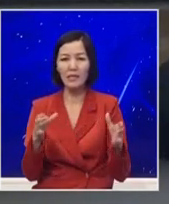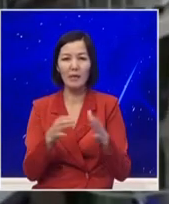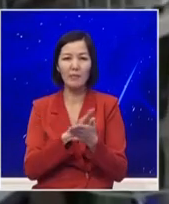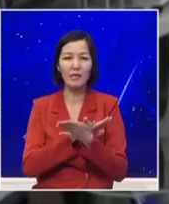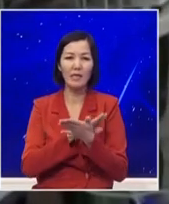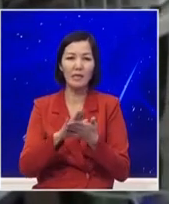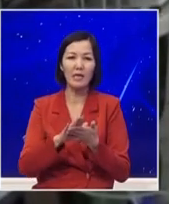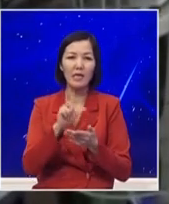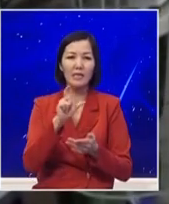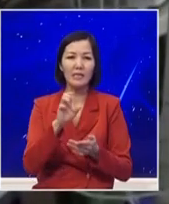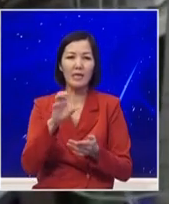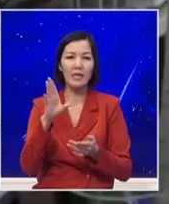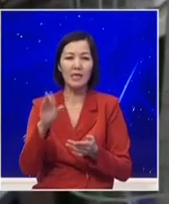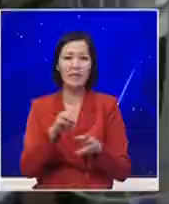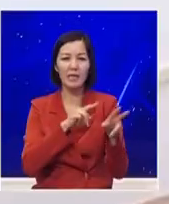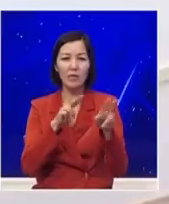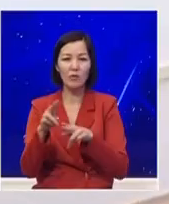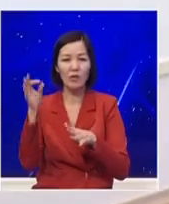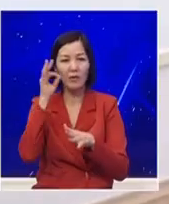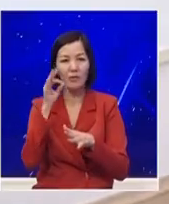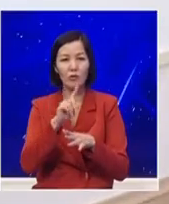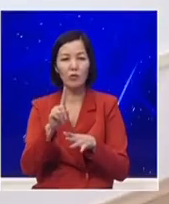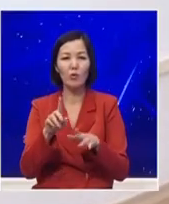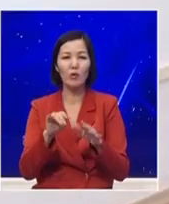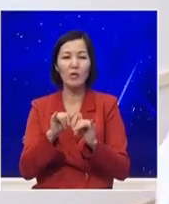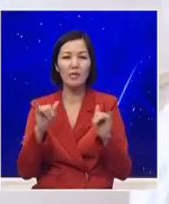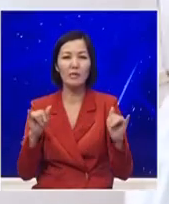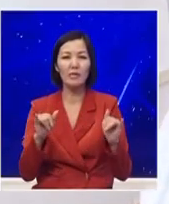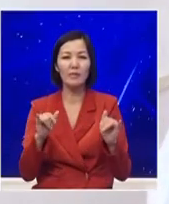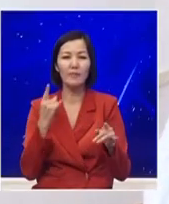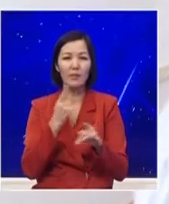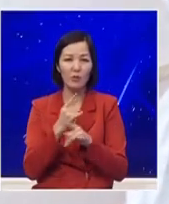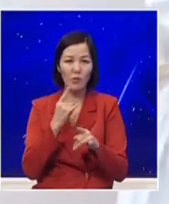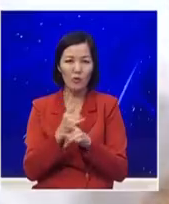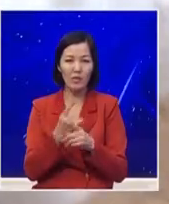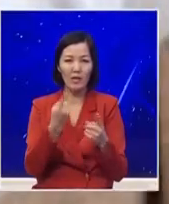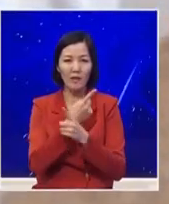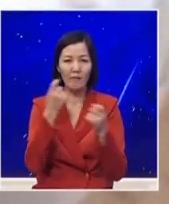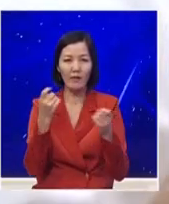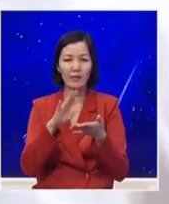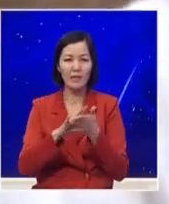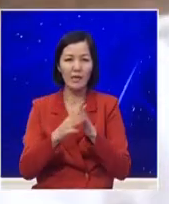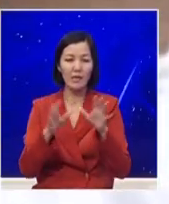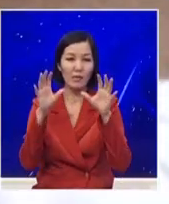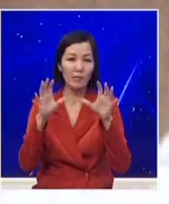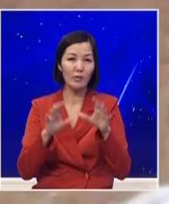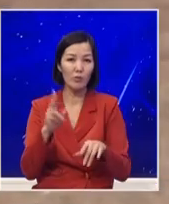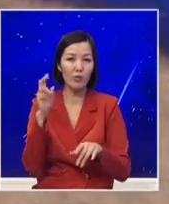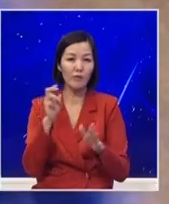Комитет санитарно-эпидемиологического контроля напоминает, что распространение заведомо ложной информации, согласно